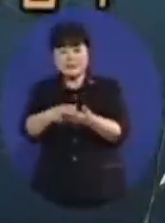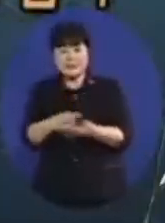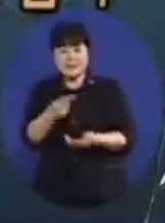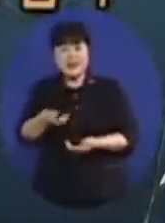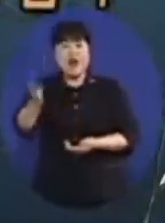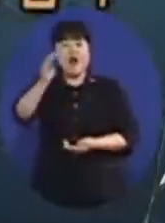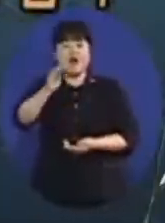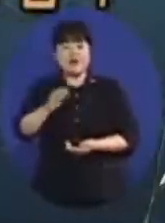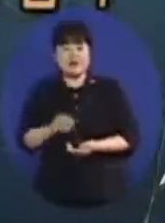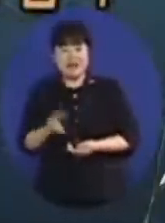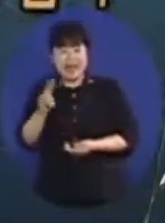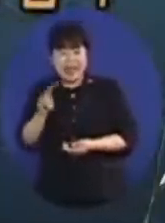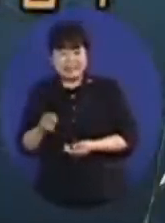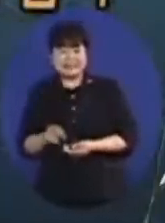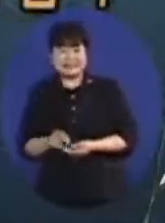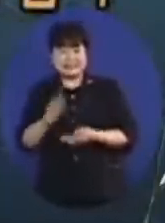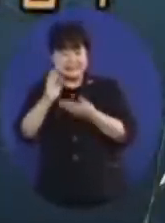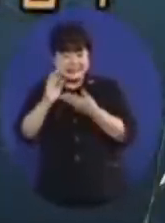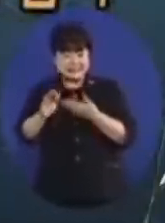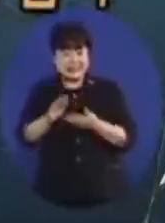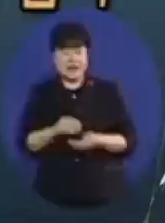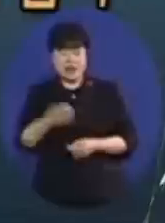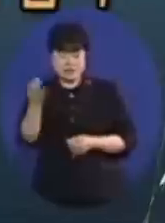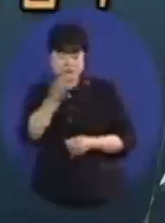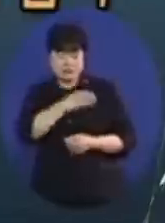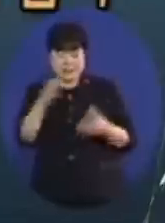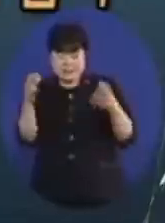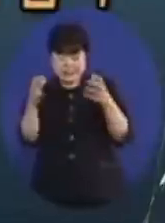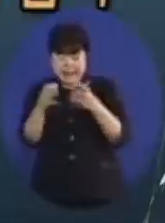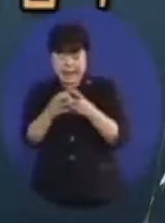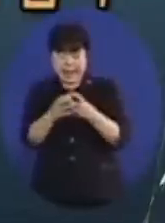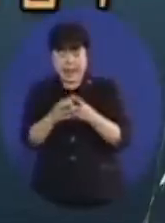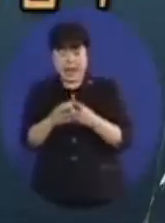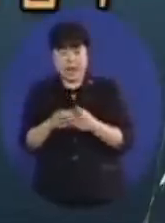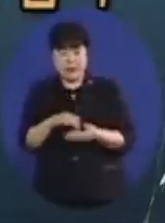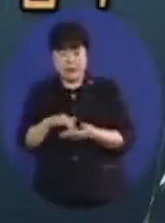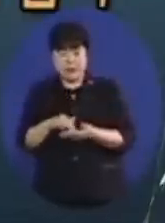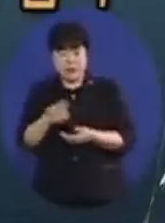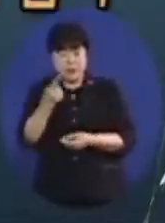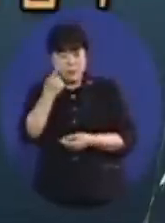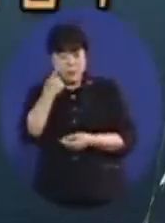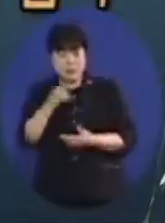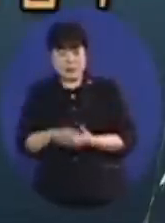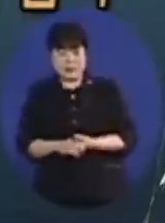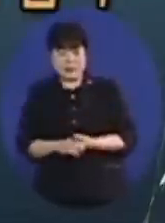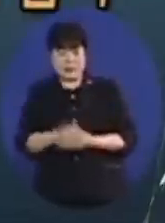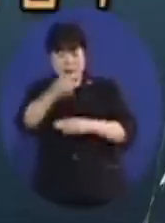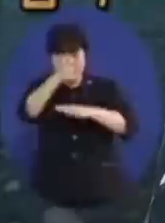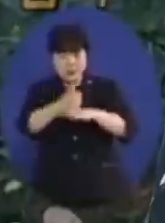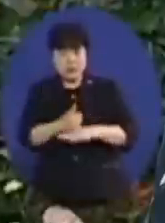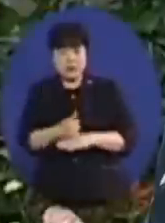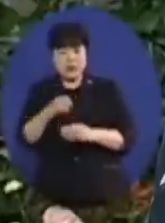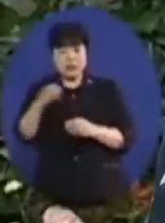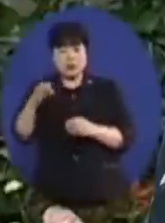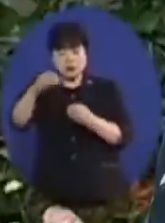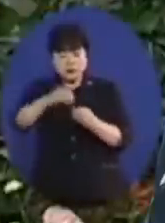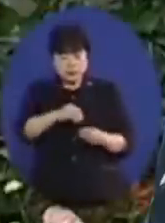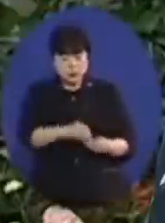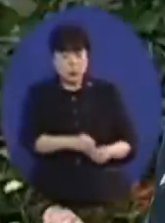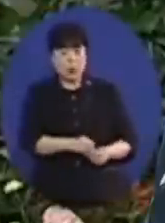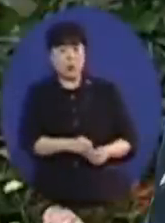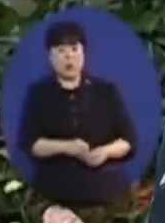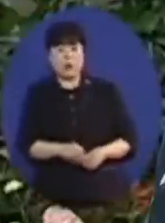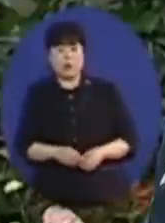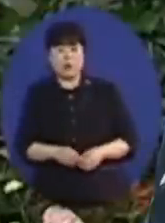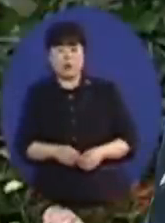이상의 세상을 가지고 있는 부자 965명에 대한 조사 결과를 발표했습니다 그 결과 상속으로 부자가 된 사람은